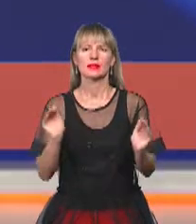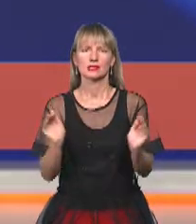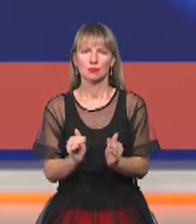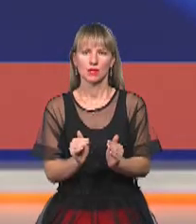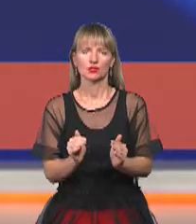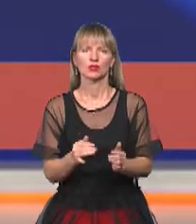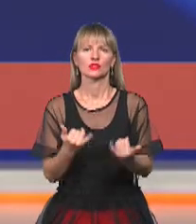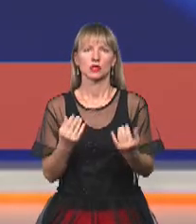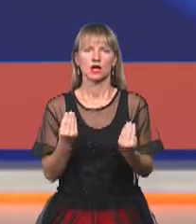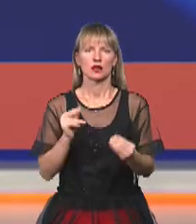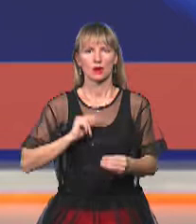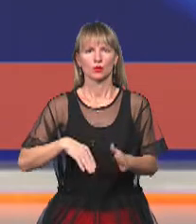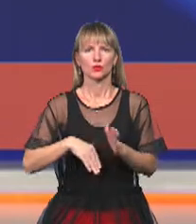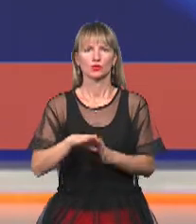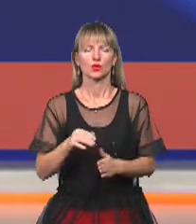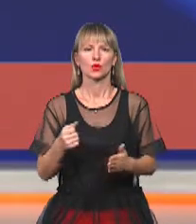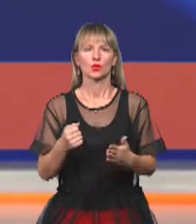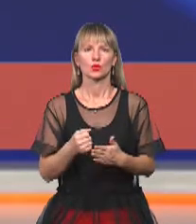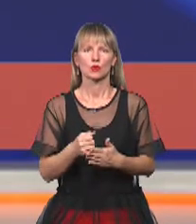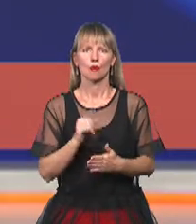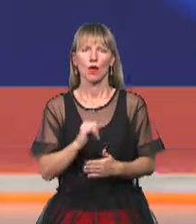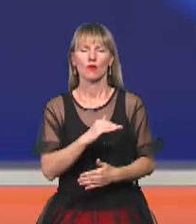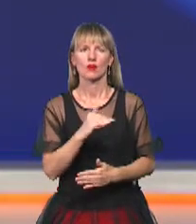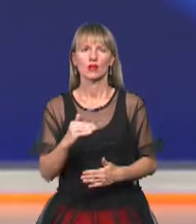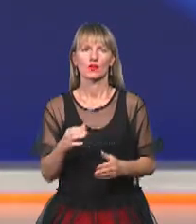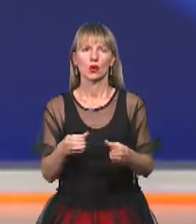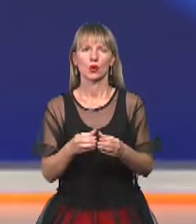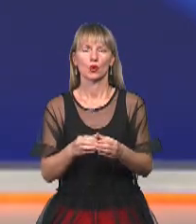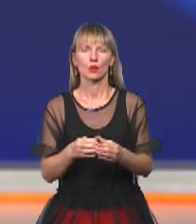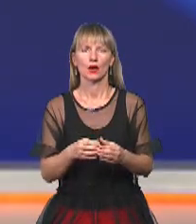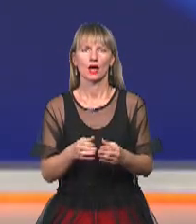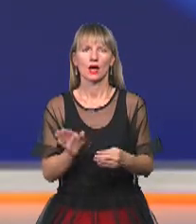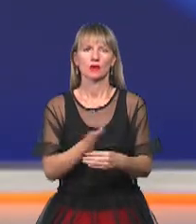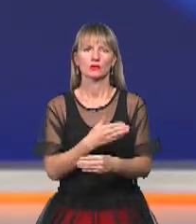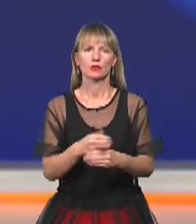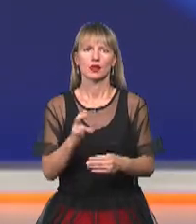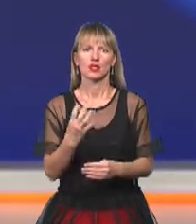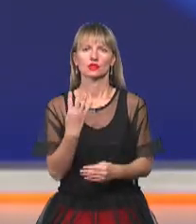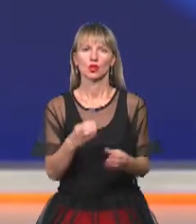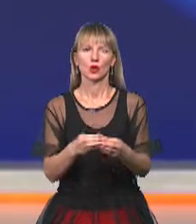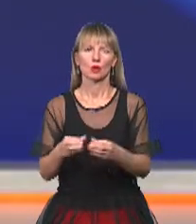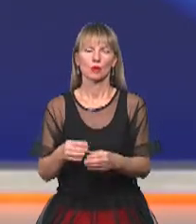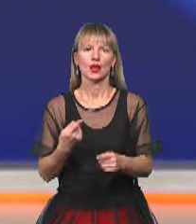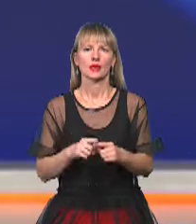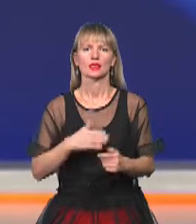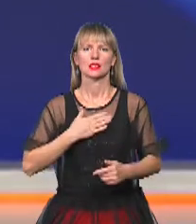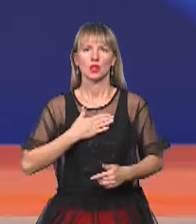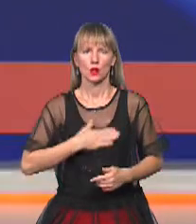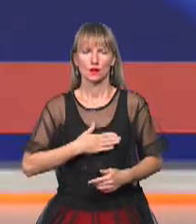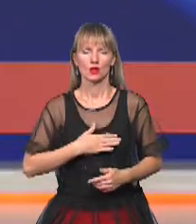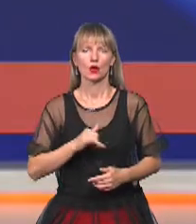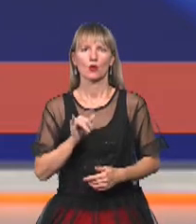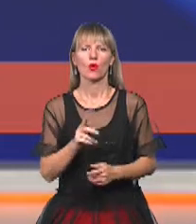стабільна. До критичного рівня групи візуально розподілені на такі 4 у нас групи. Перший – це задовільний, у кого